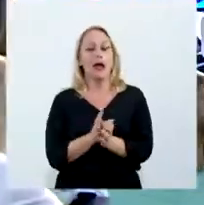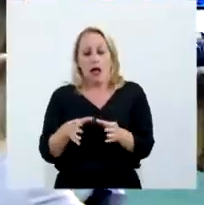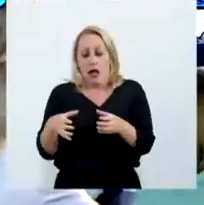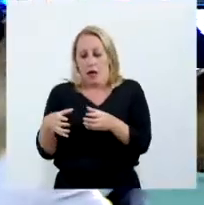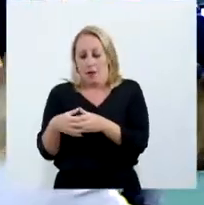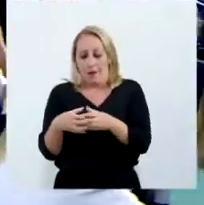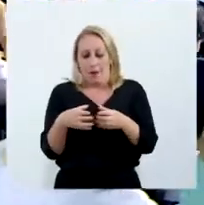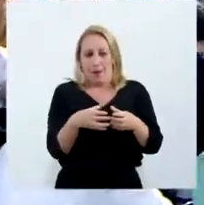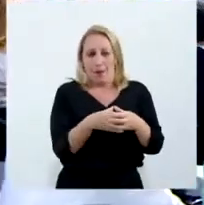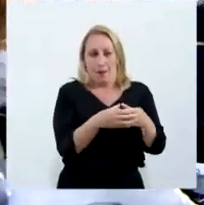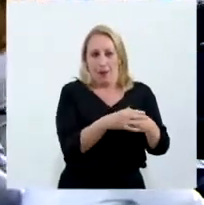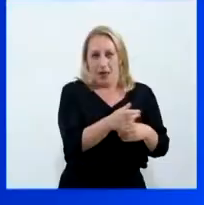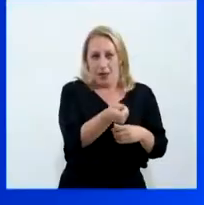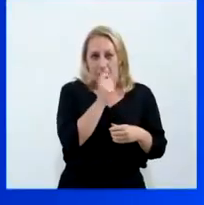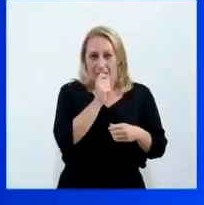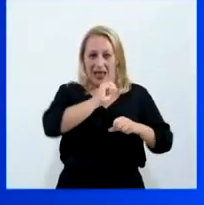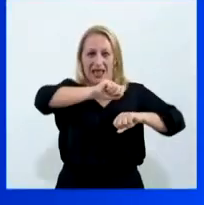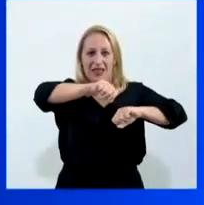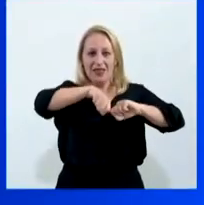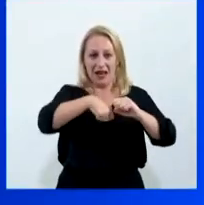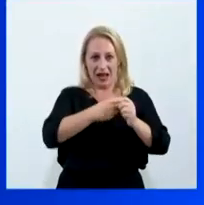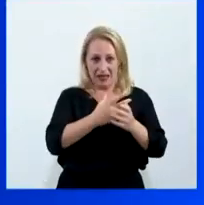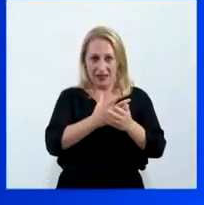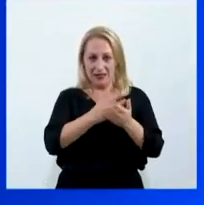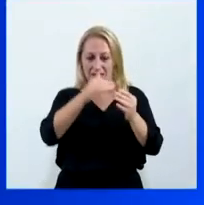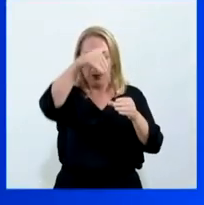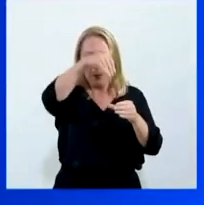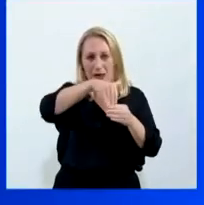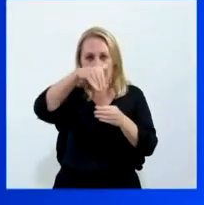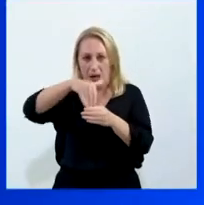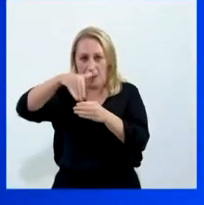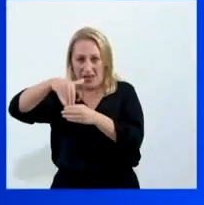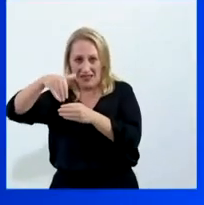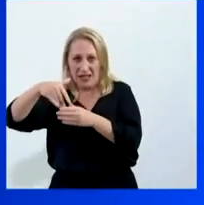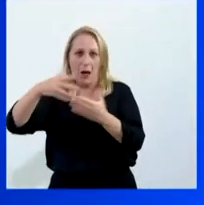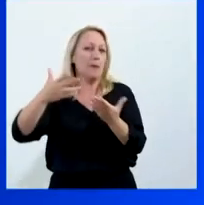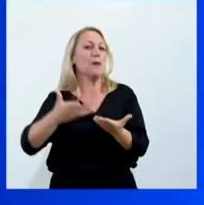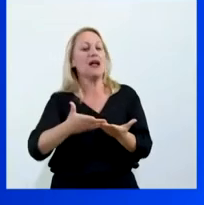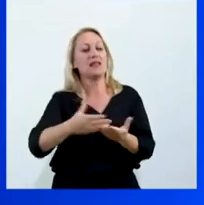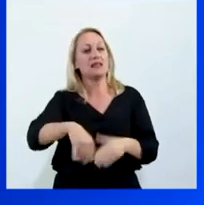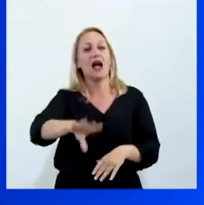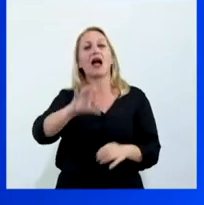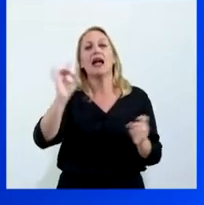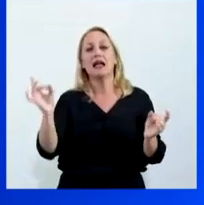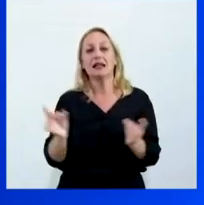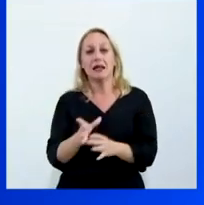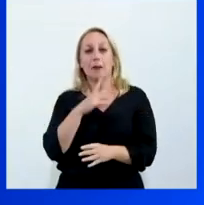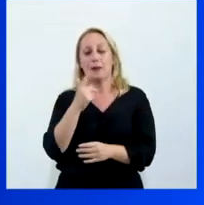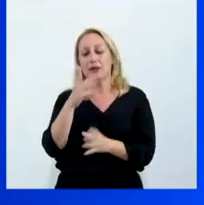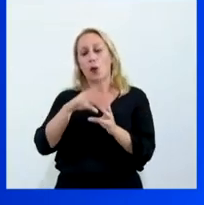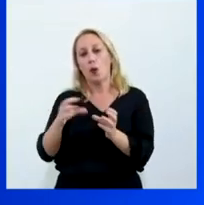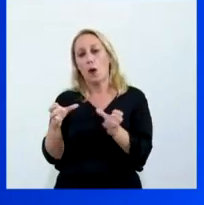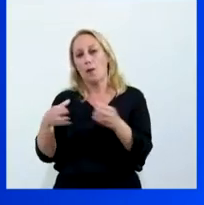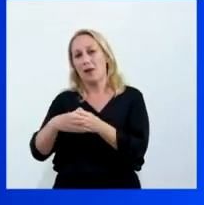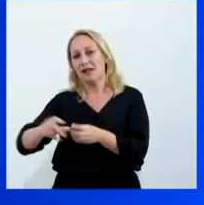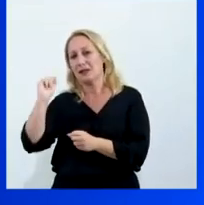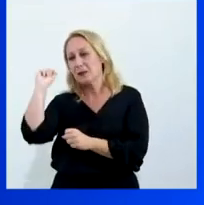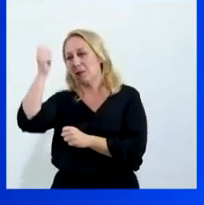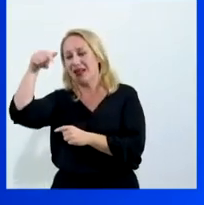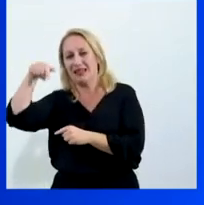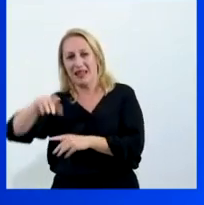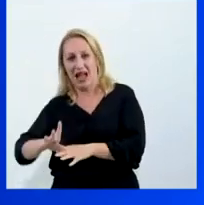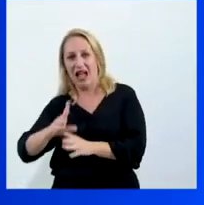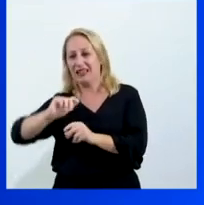δράσεις πιστεύω ότι απαξιώνονται στη συνείδηση των πολιτών με πολύ μεγαλύτερη ταχύτητα, ενδεχομένως από ό,τι και οι ίδιοι εμπλεκόμενοι